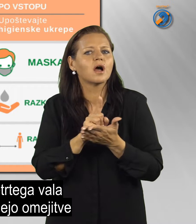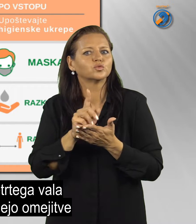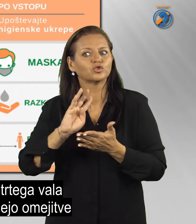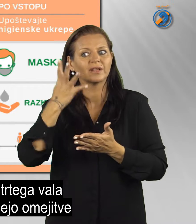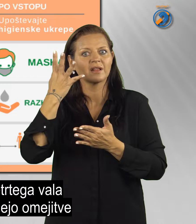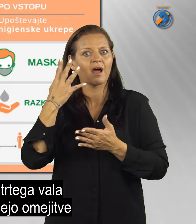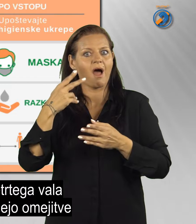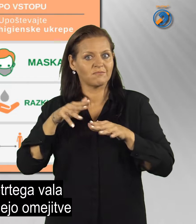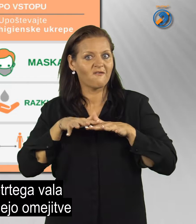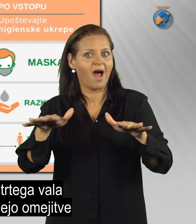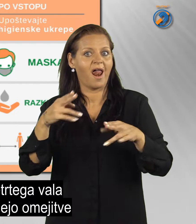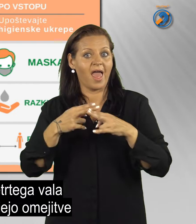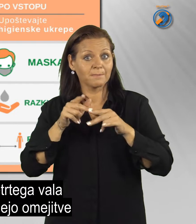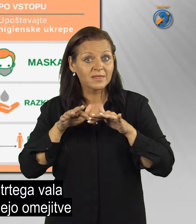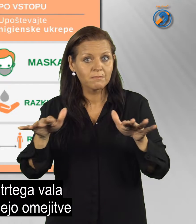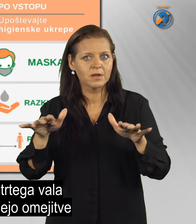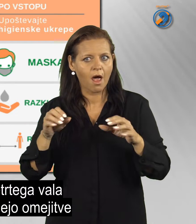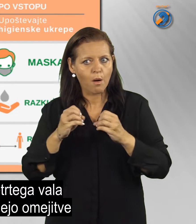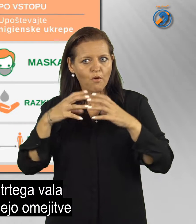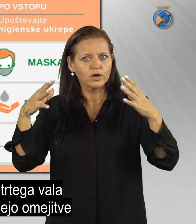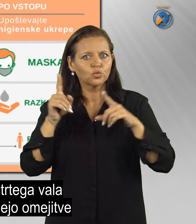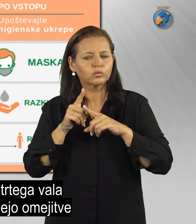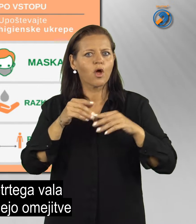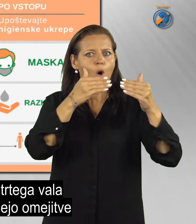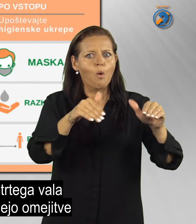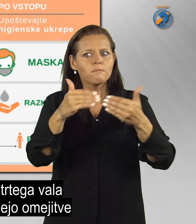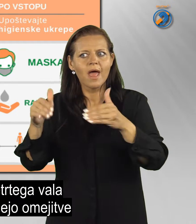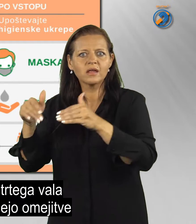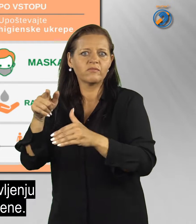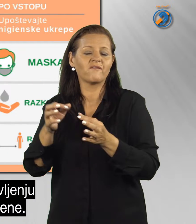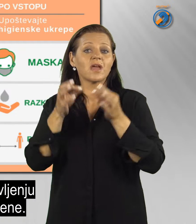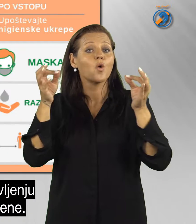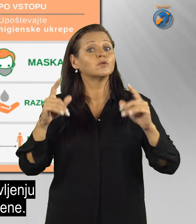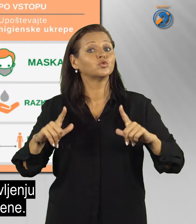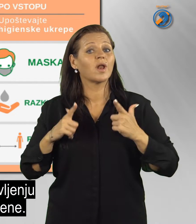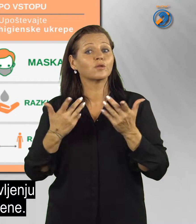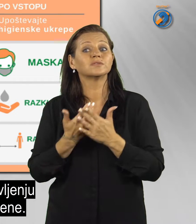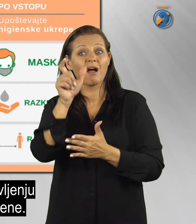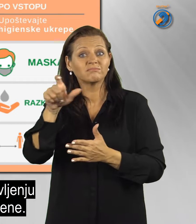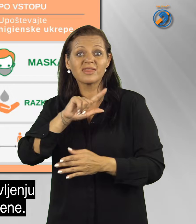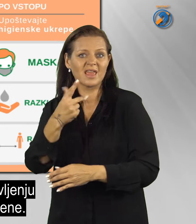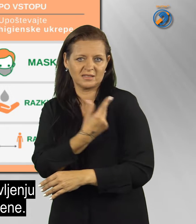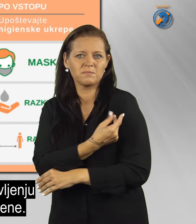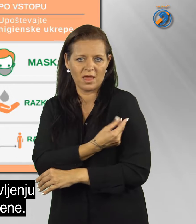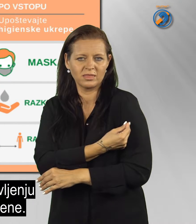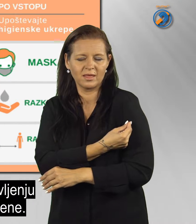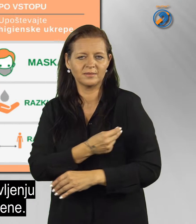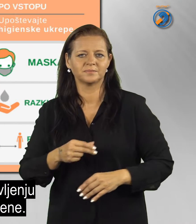Kot se v času 4. vala epidemije povečujejo omejitve v javnem življenju za necepljene.